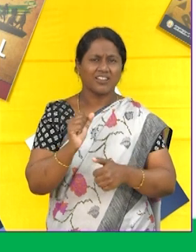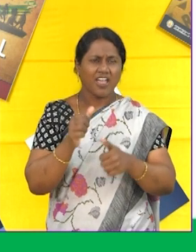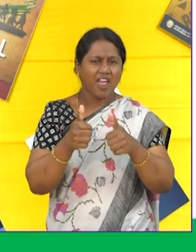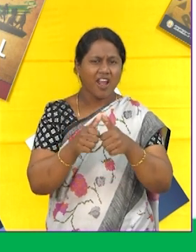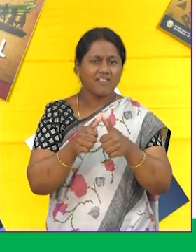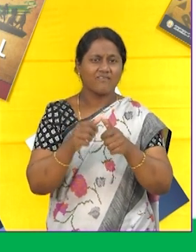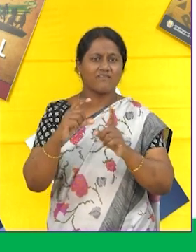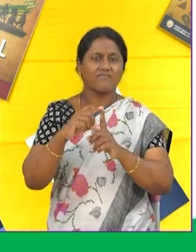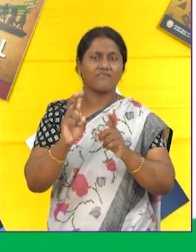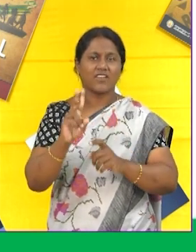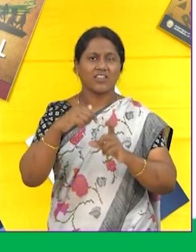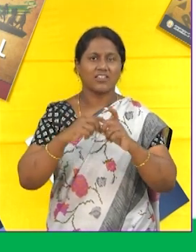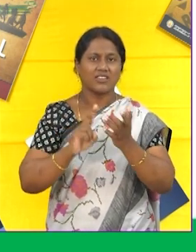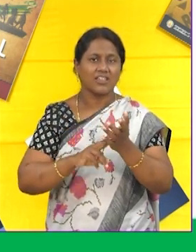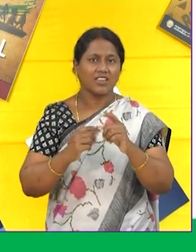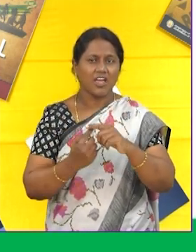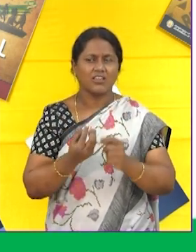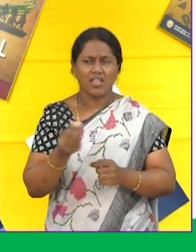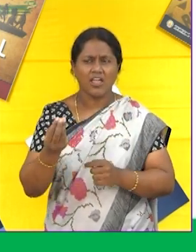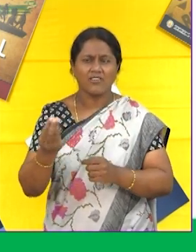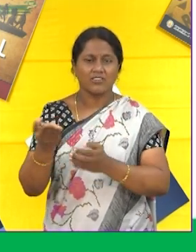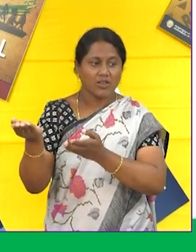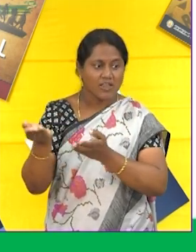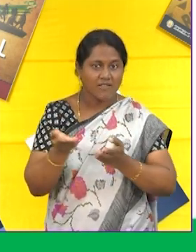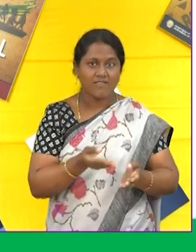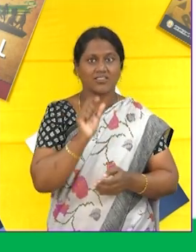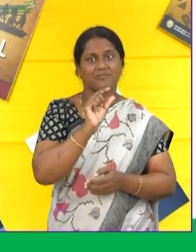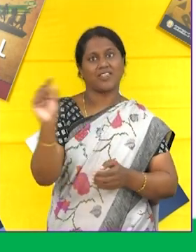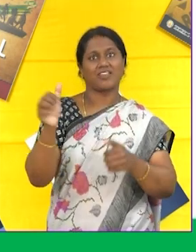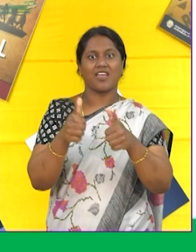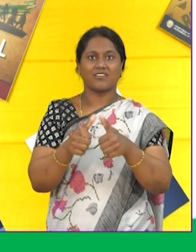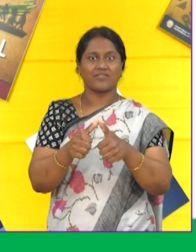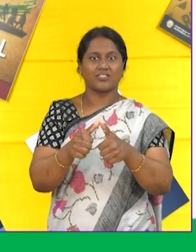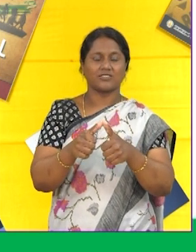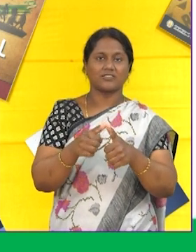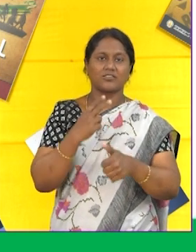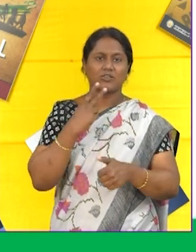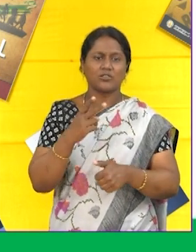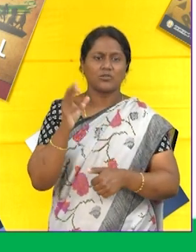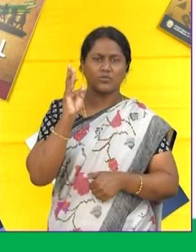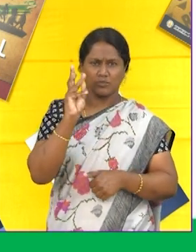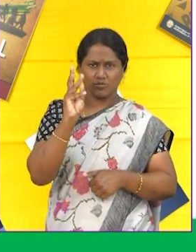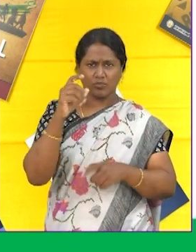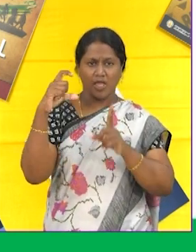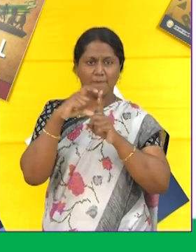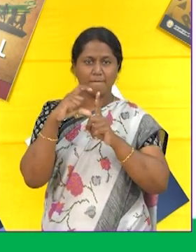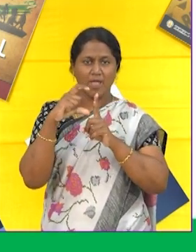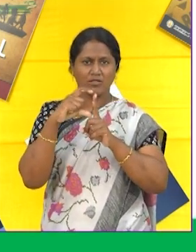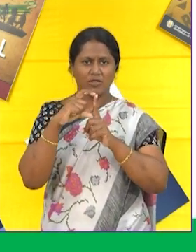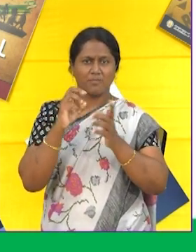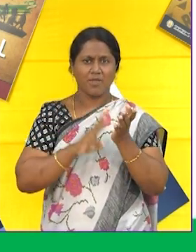of somebody or something arriving. ஒரு வருகையை தான் advent அப்படின்னு நம்ம சொல்கிறோம். patrol